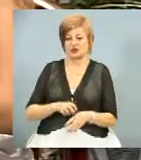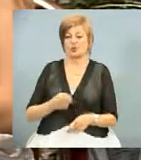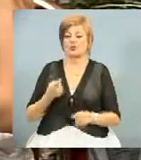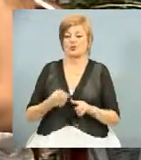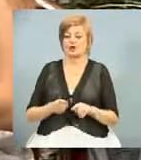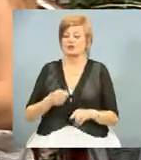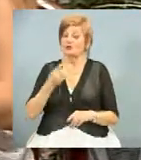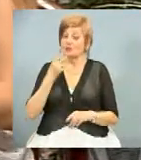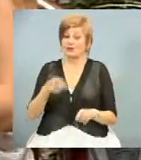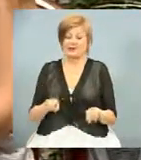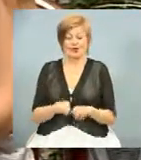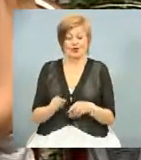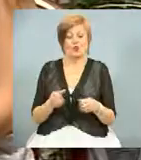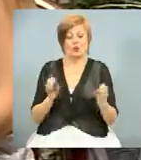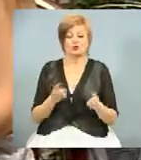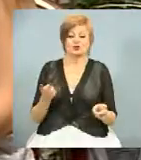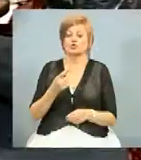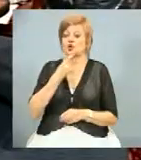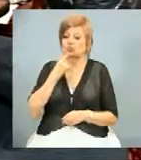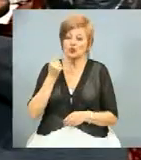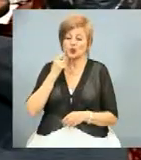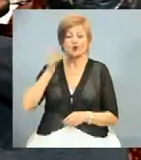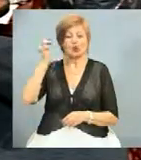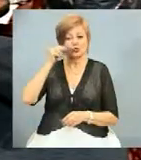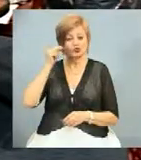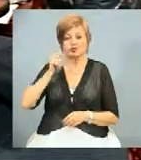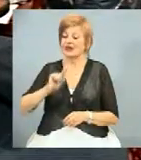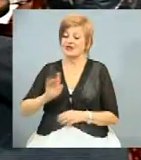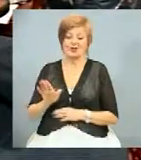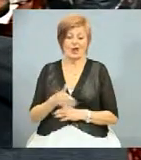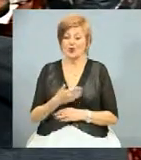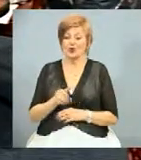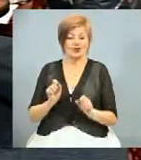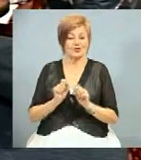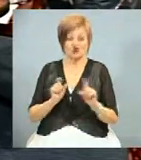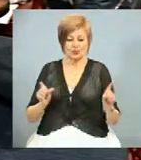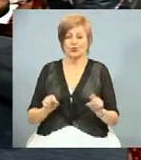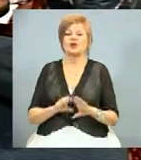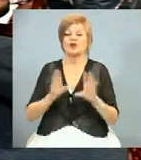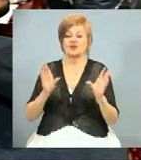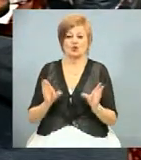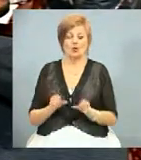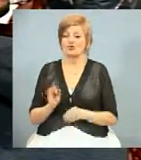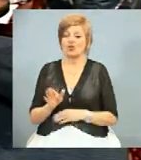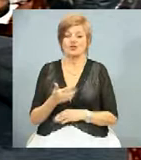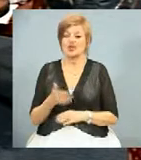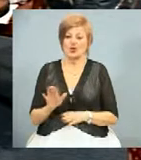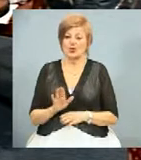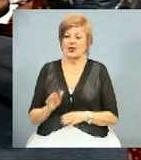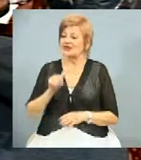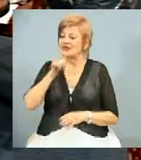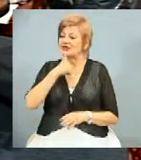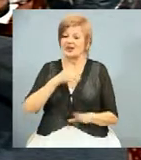дійсно на таку професію треба вчитися, а не прогулювати пари та, ну, взагалі, краще не прогулювати та не лінуватися,